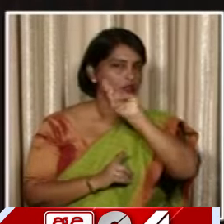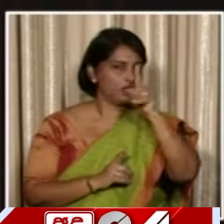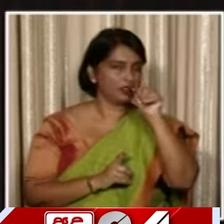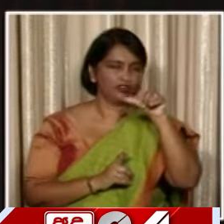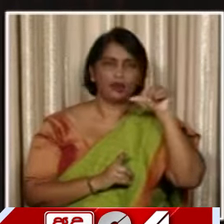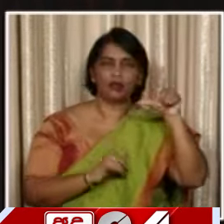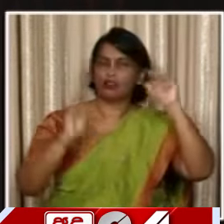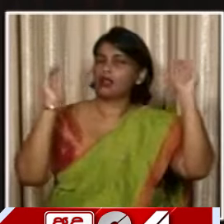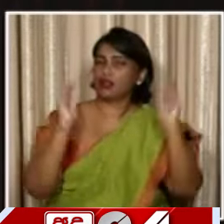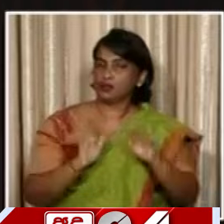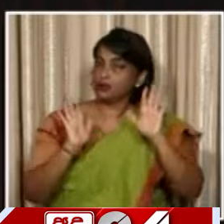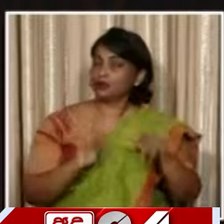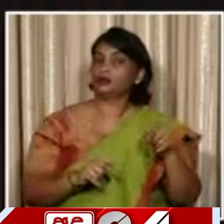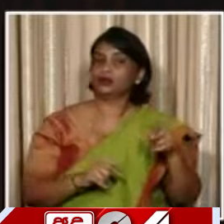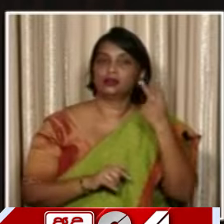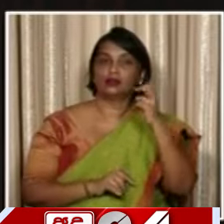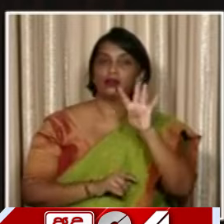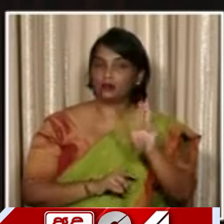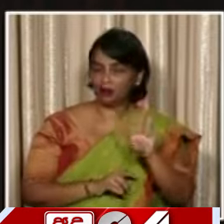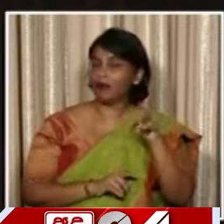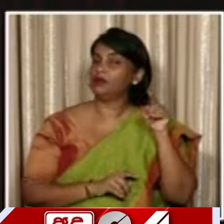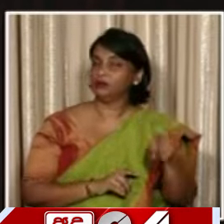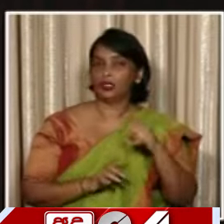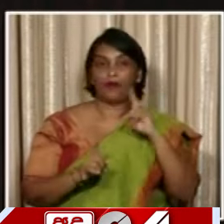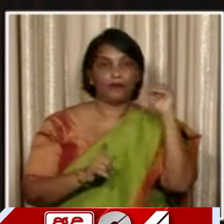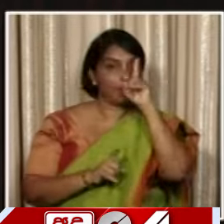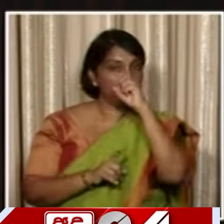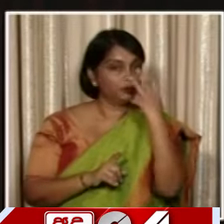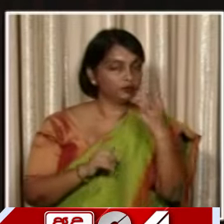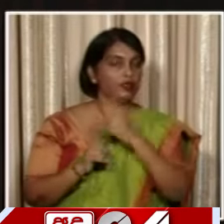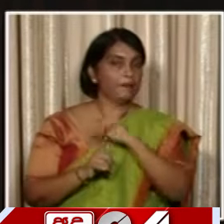10.7% හැකිලුණා. හැබැයි 2024 පළමු කාර්තුවේදී